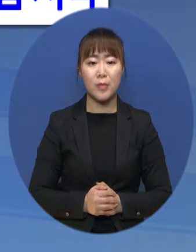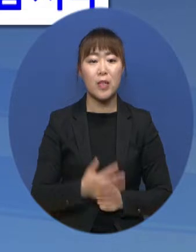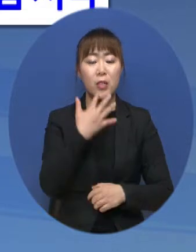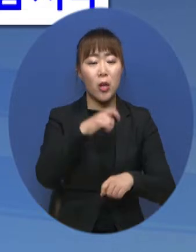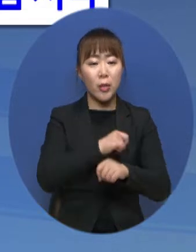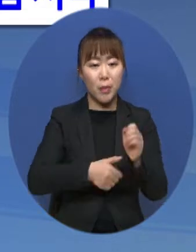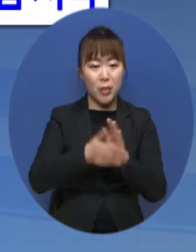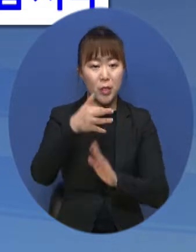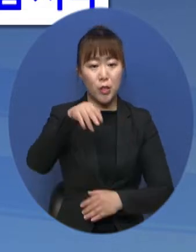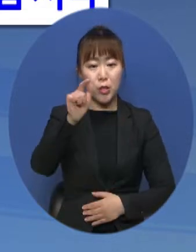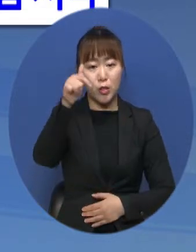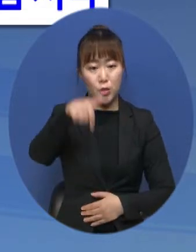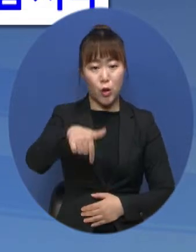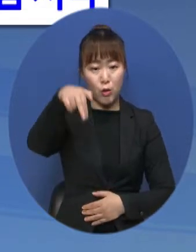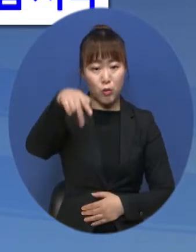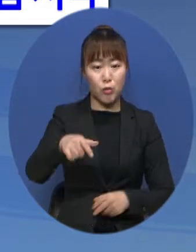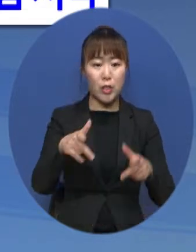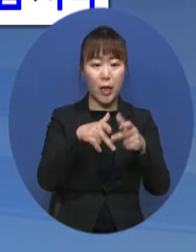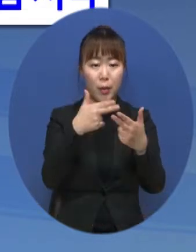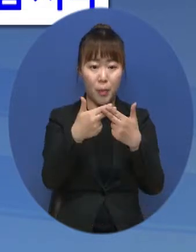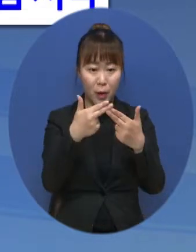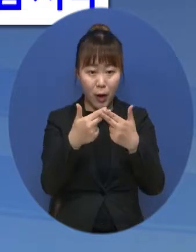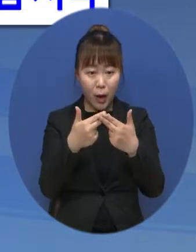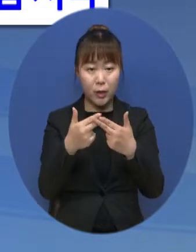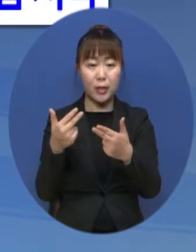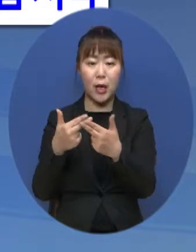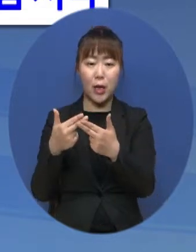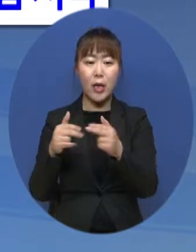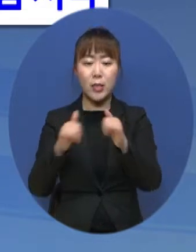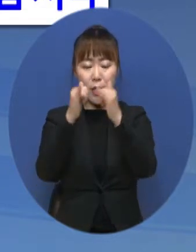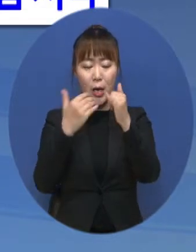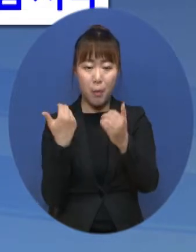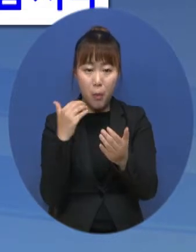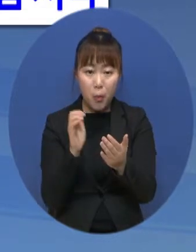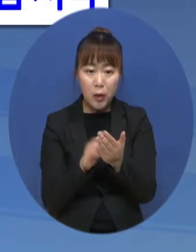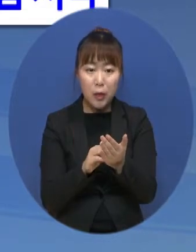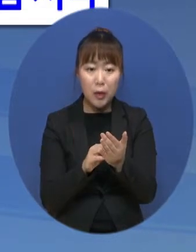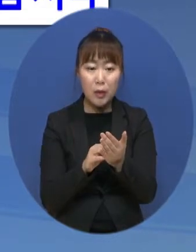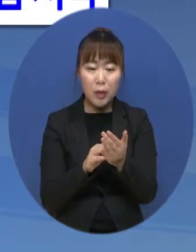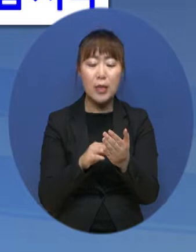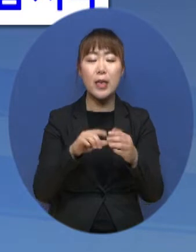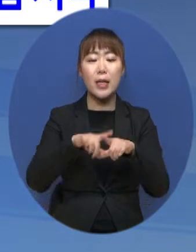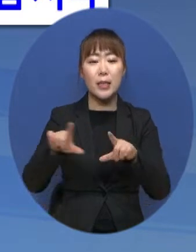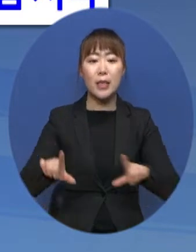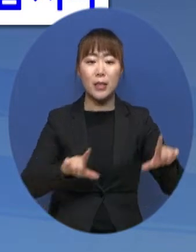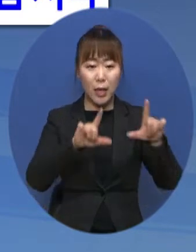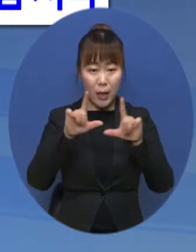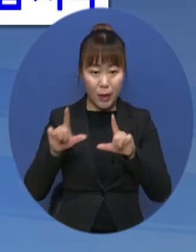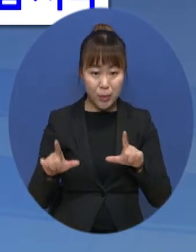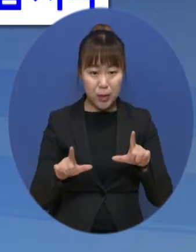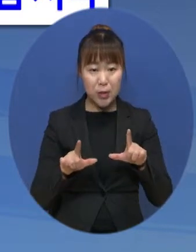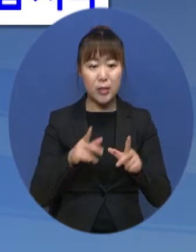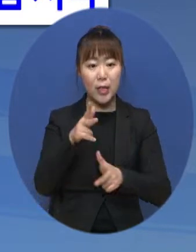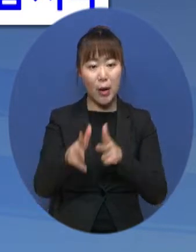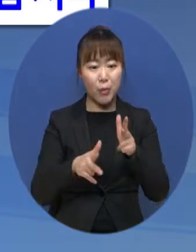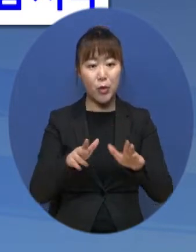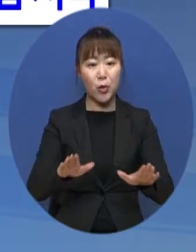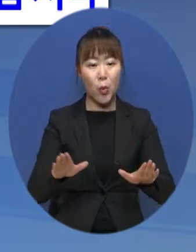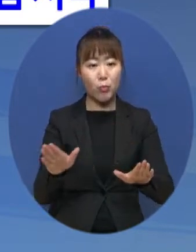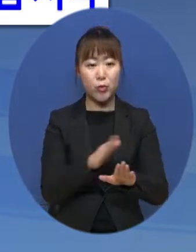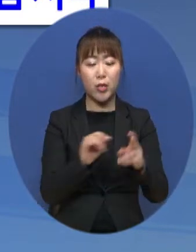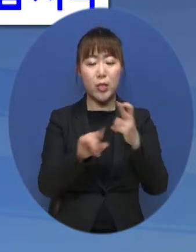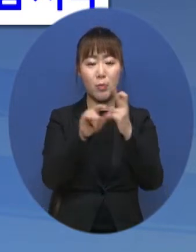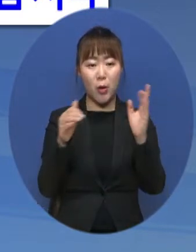서울특별시 척수장애인협회가 척수장애인 사회복귀 일상홈, 일상의 삶으로 사업을 이번 달부터 오는